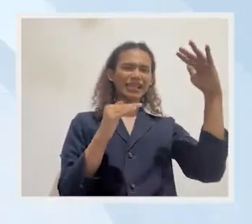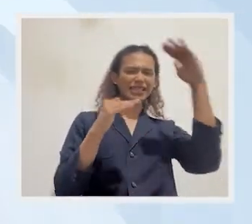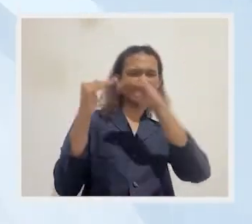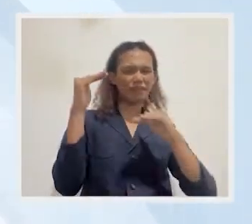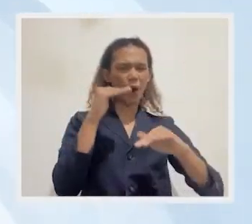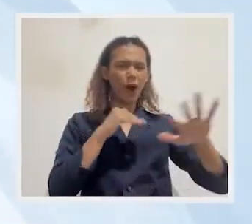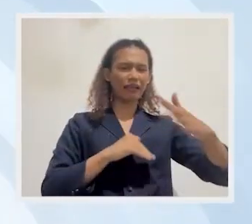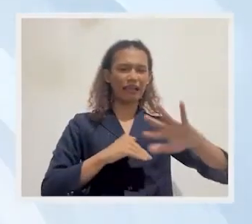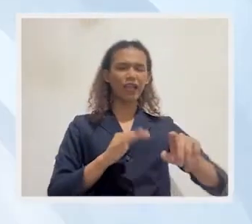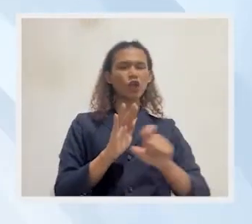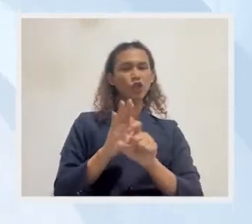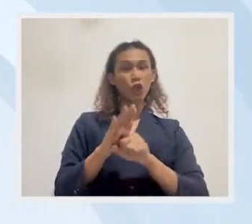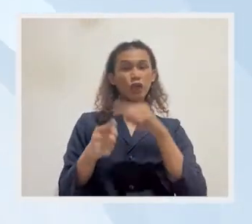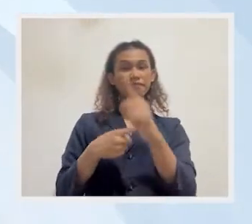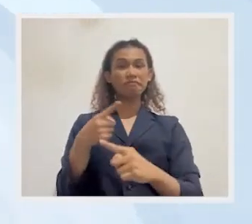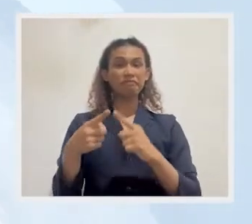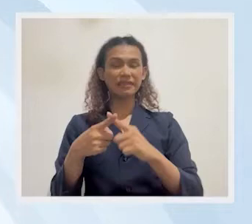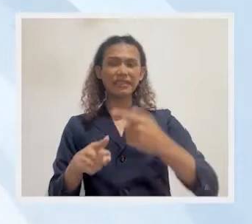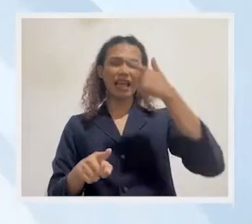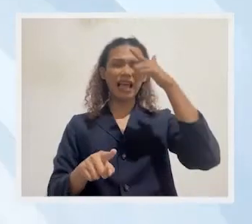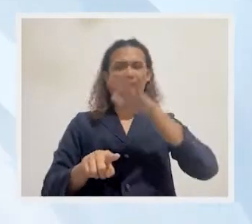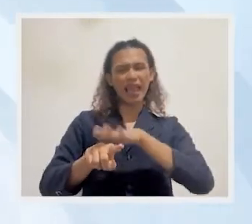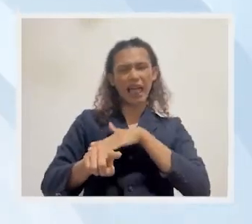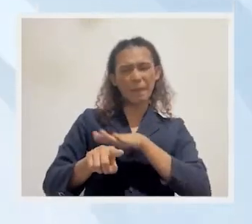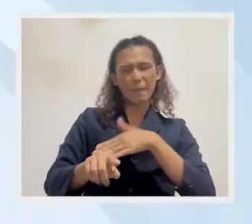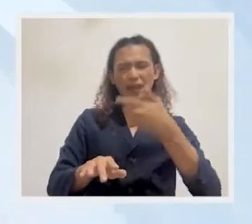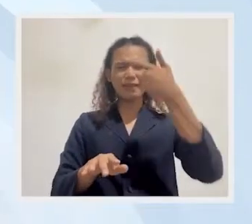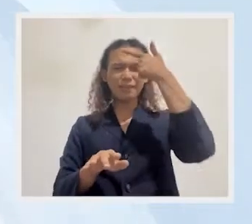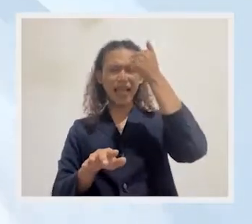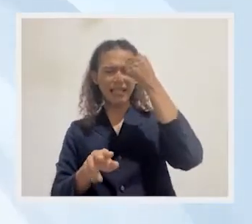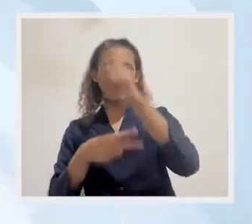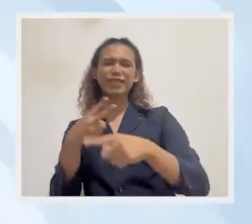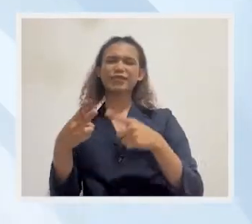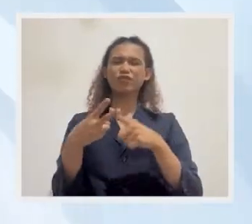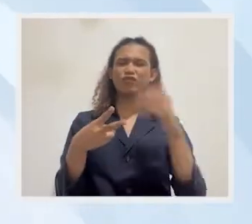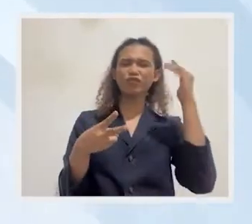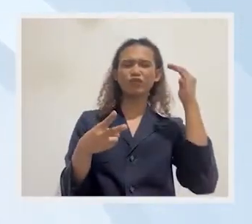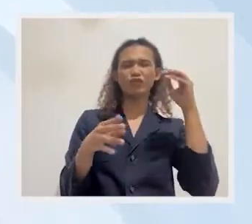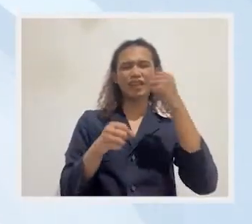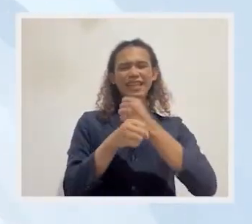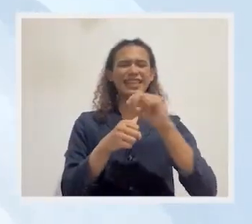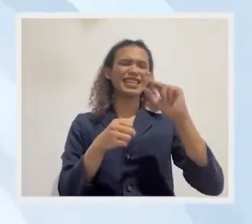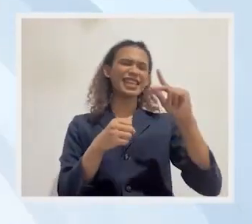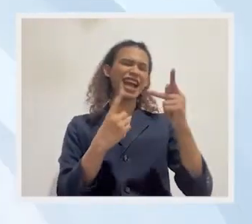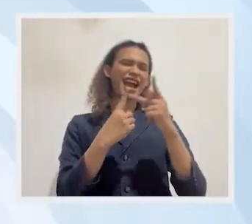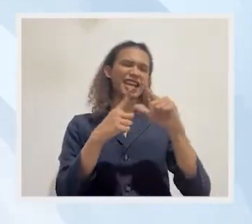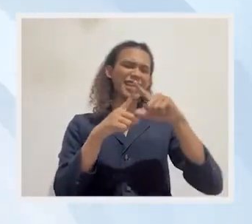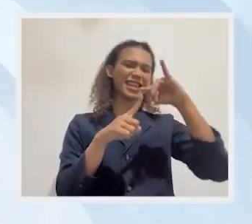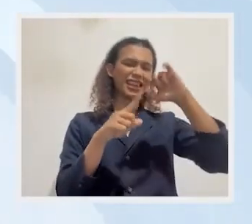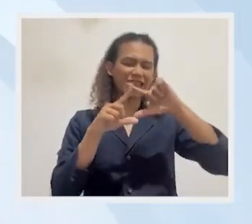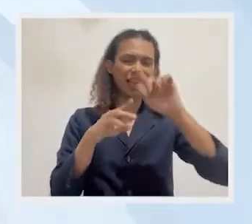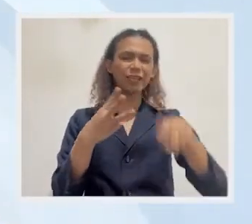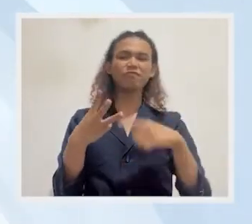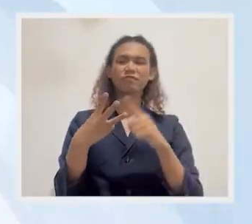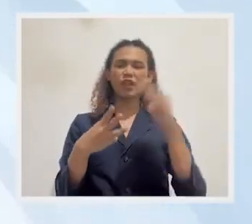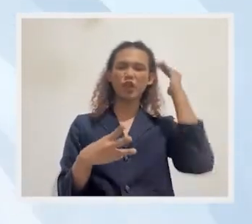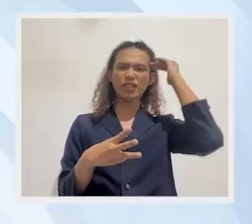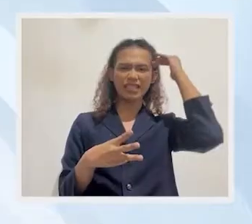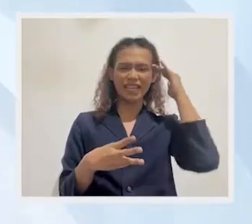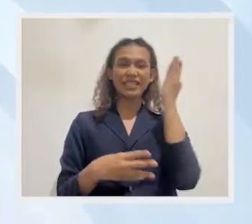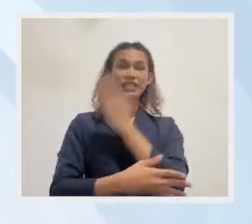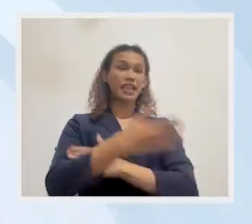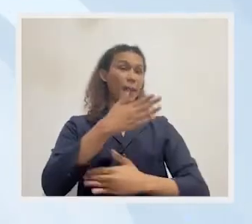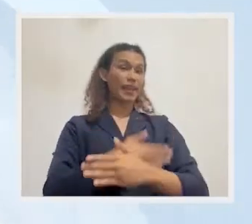lain lambat belajar, disabilitas Grahita, dan Down syndrome. Individu dengan disabilitas intelektual